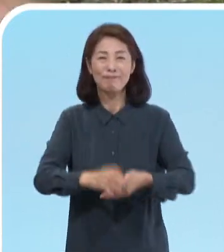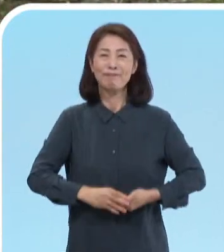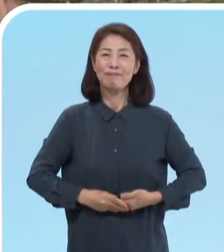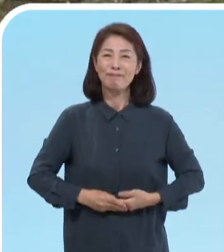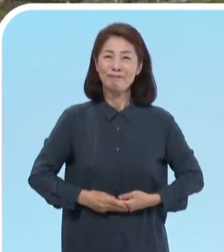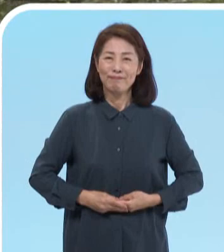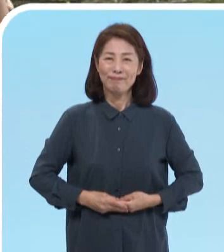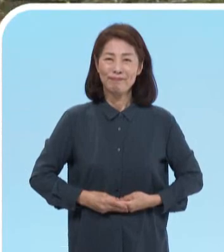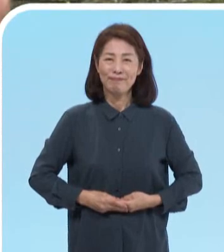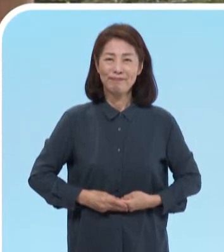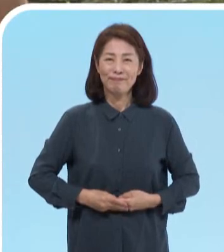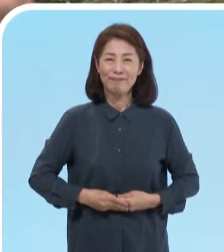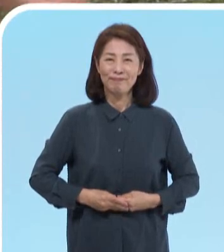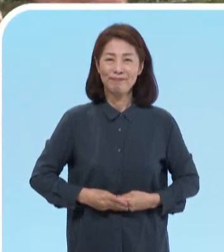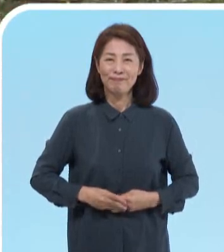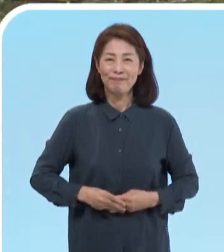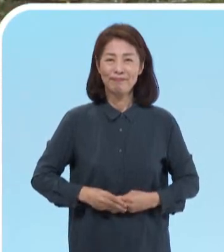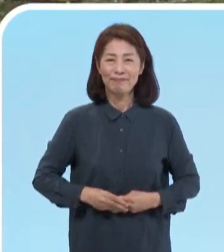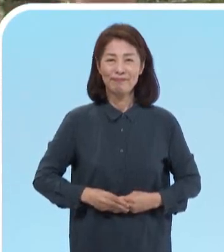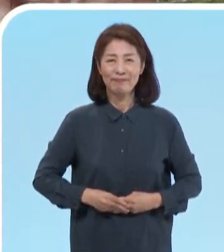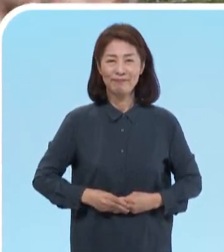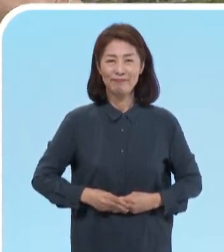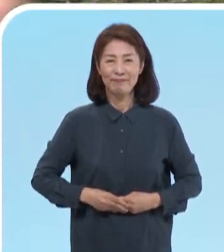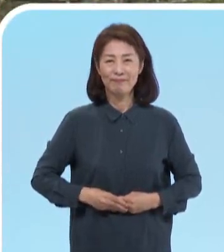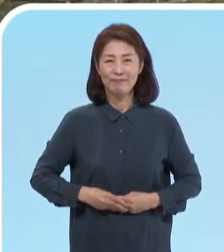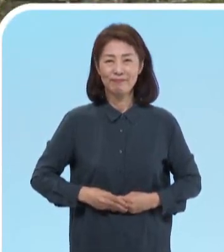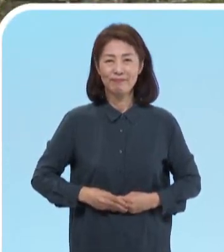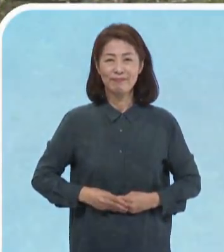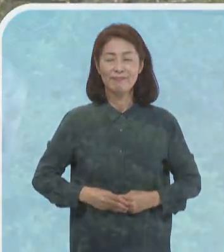ぜひ皆さん行ってみてね。